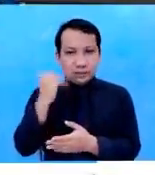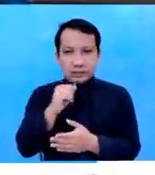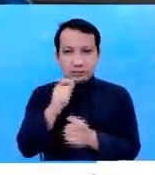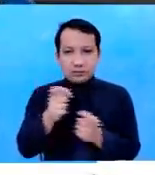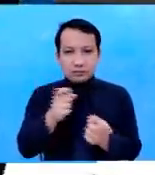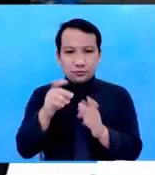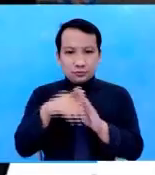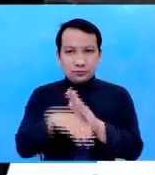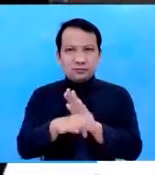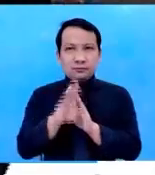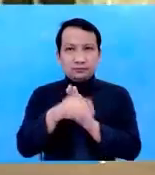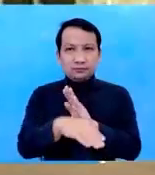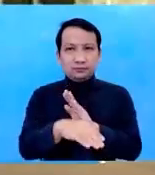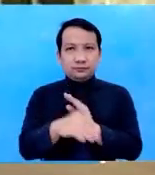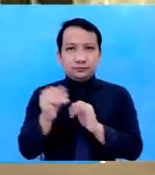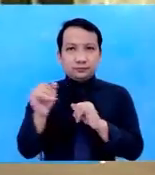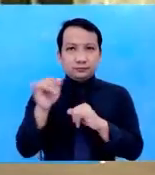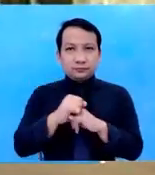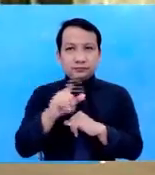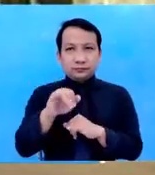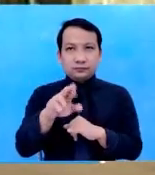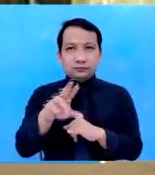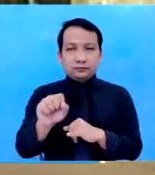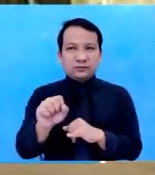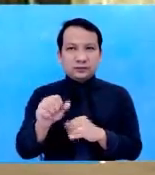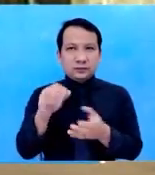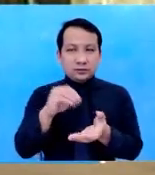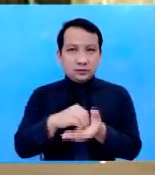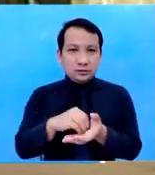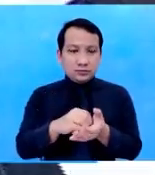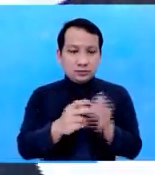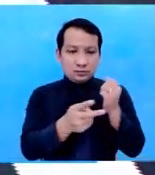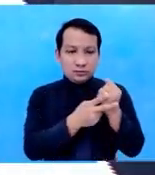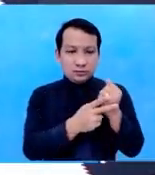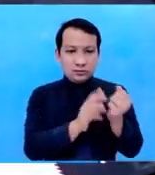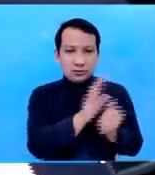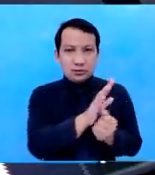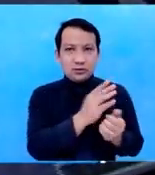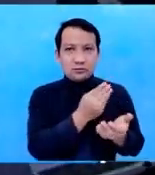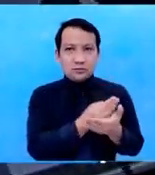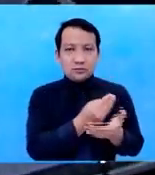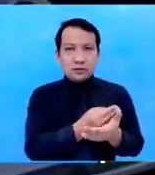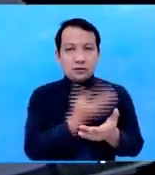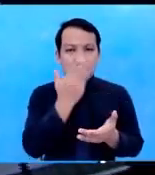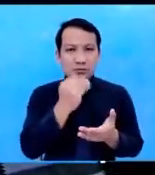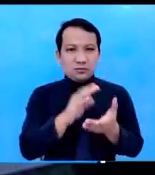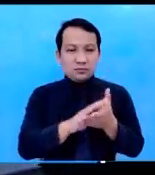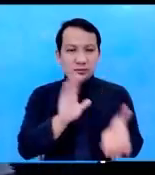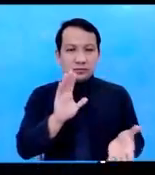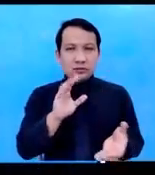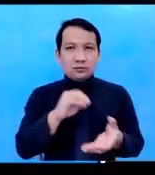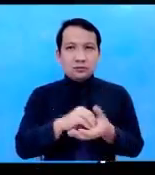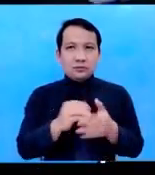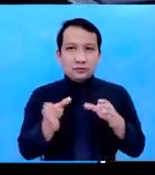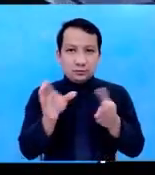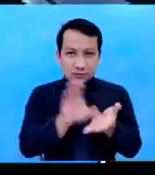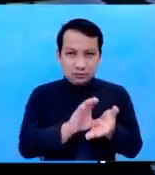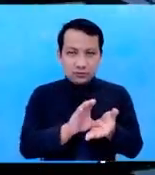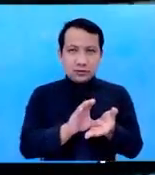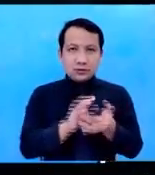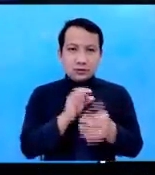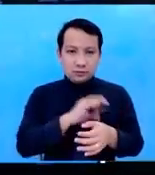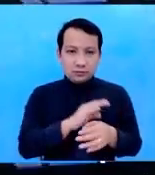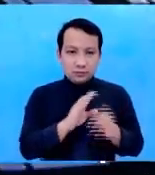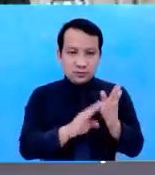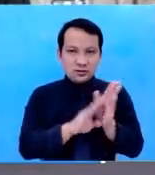mataas na interest rate ng Amerika, mas naglalagak ng pera doon ang mga investor dahil mas malaki ang tubo ng kanilang kapital. Lumalakas tuloy ang